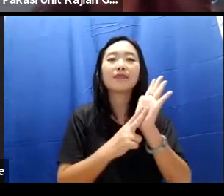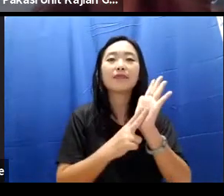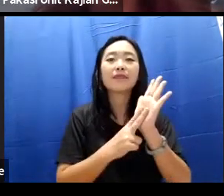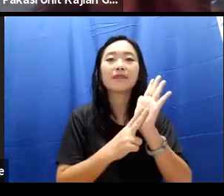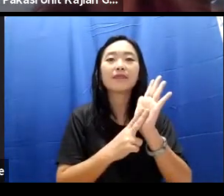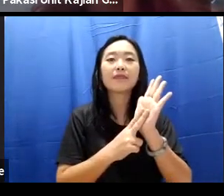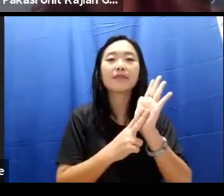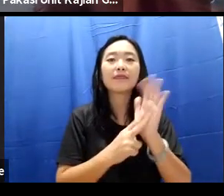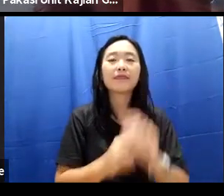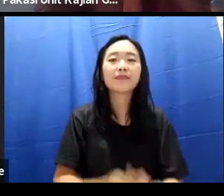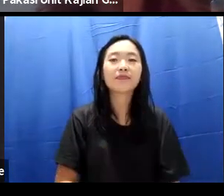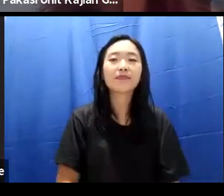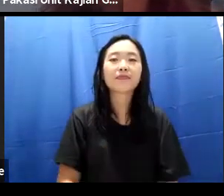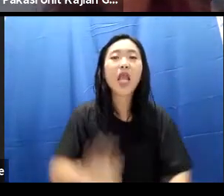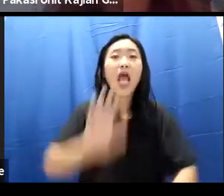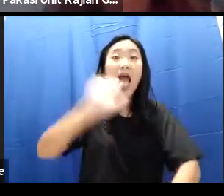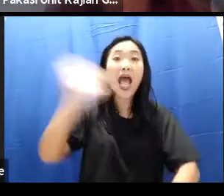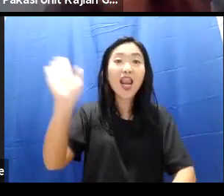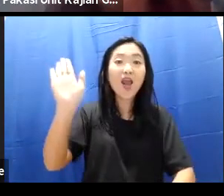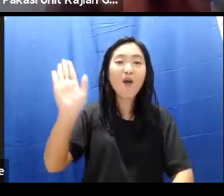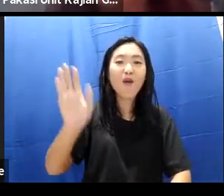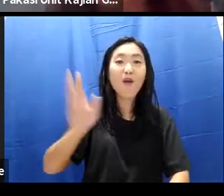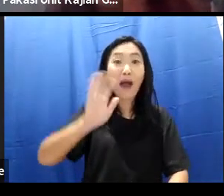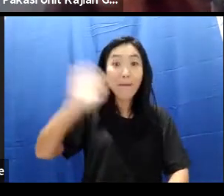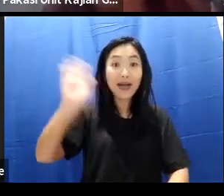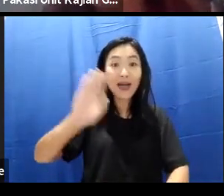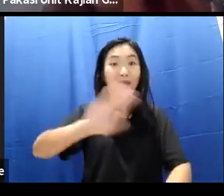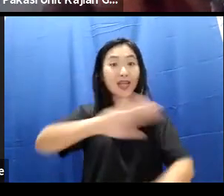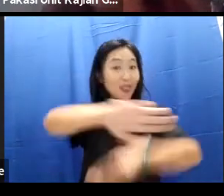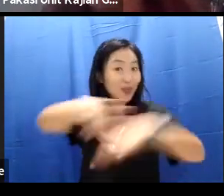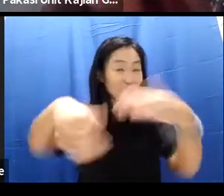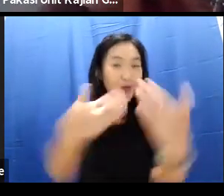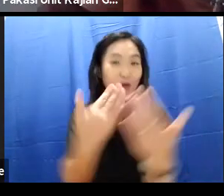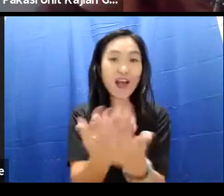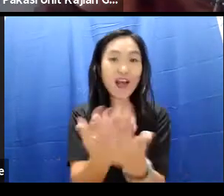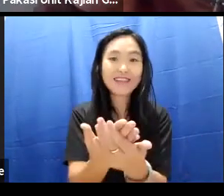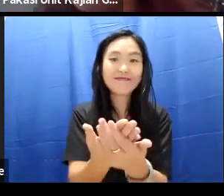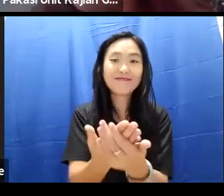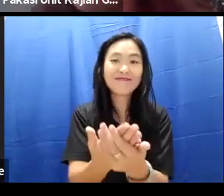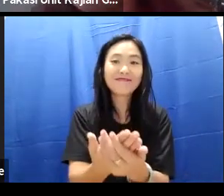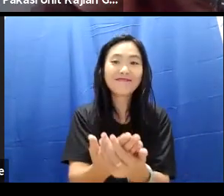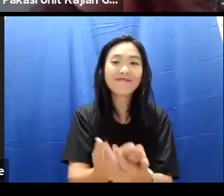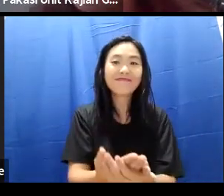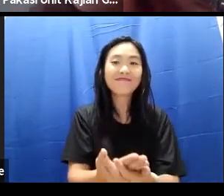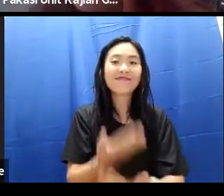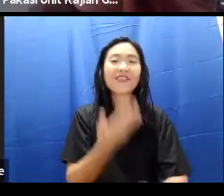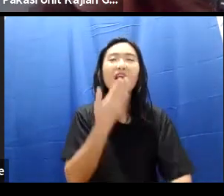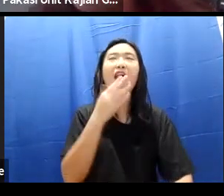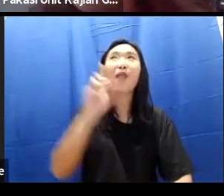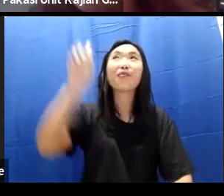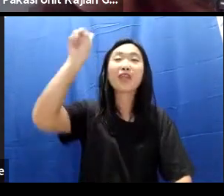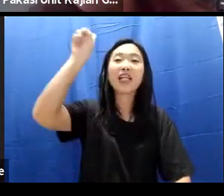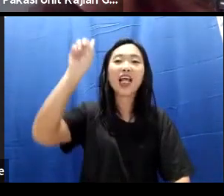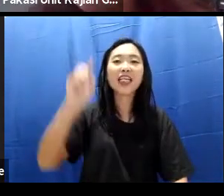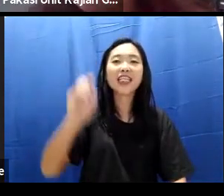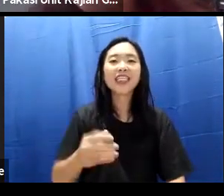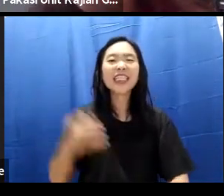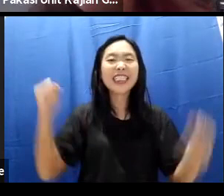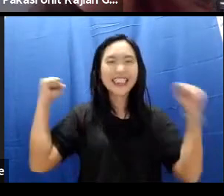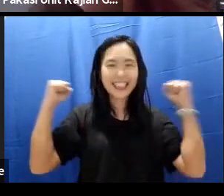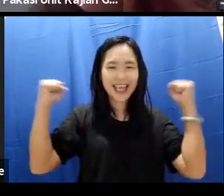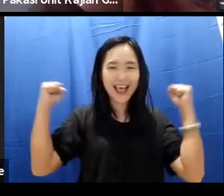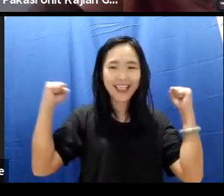Halo Mbak Renvi, apa kabar semuanya? Alhamdulillah kabarnya sehat-sehat Mbak Intan, mudah-mudahan Mbak Intan juga sehat-sehat ya di